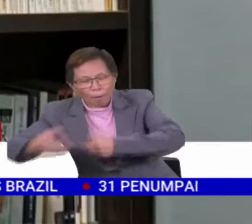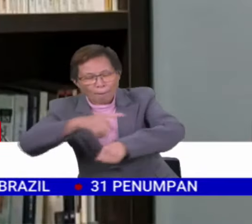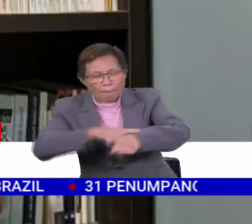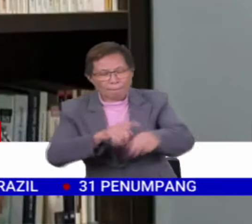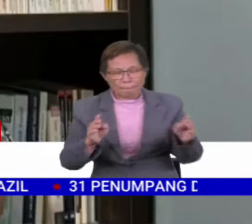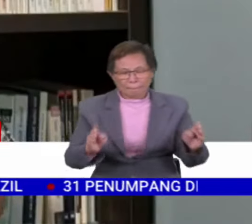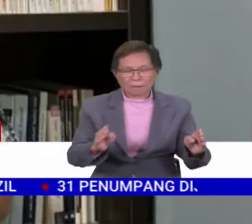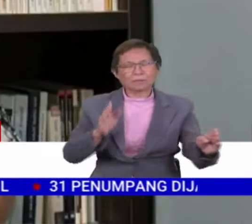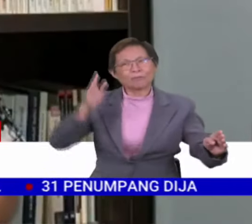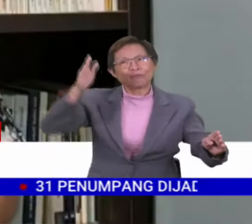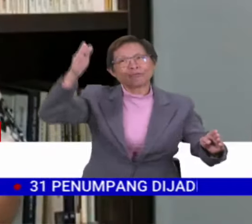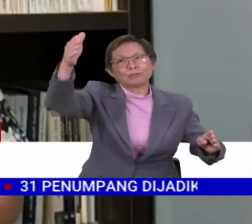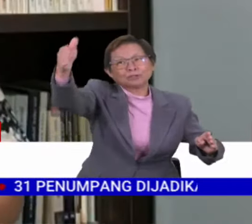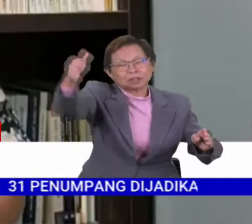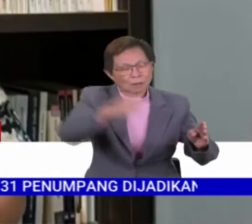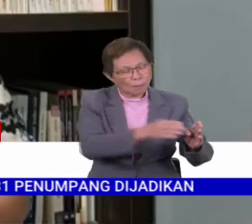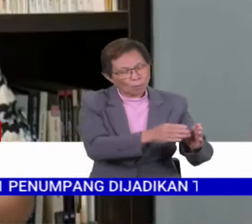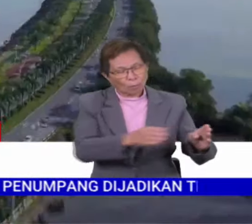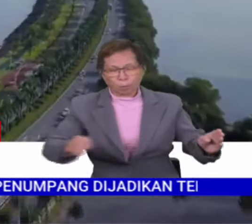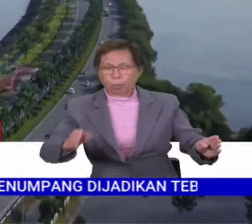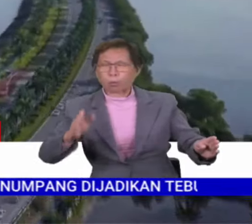tempoh jangka panjang.